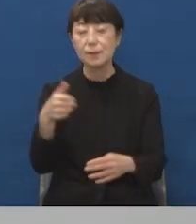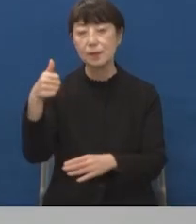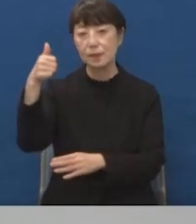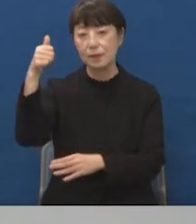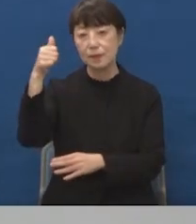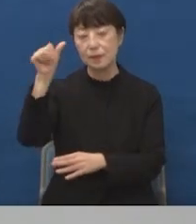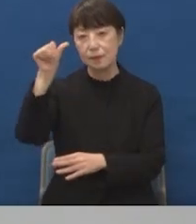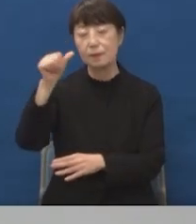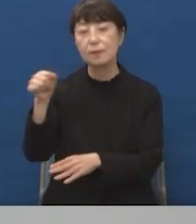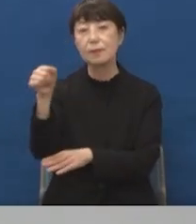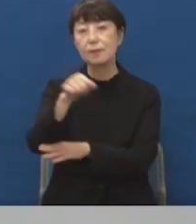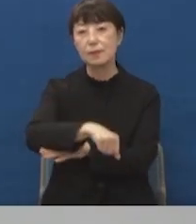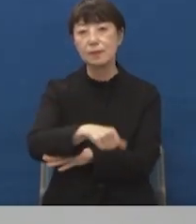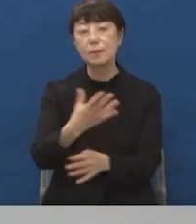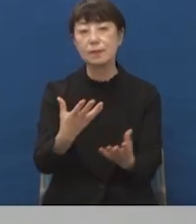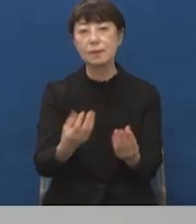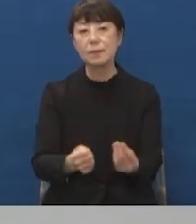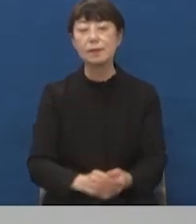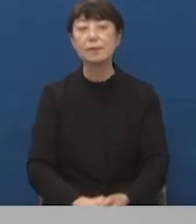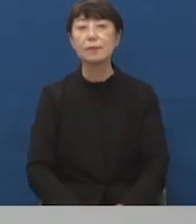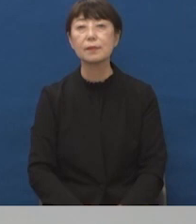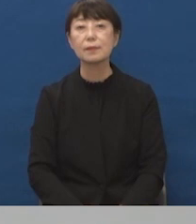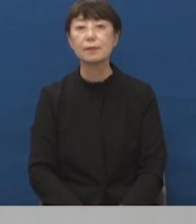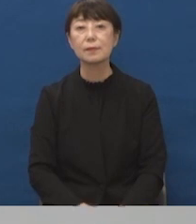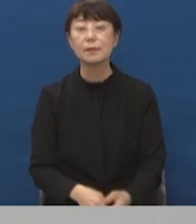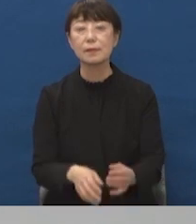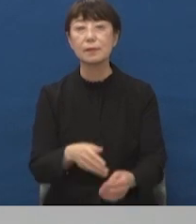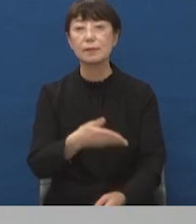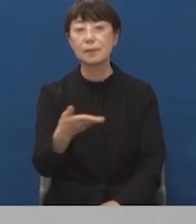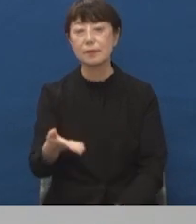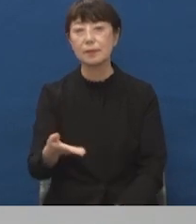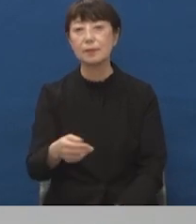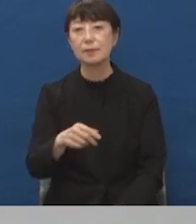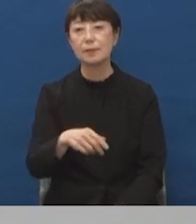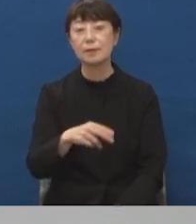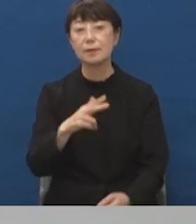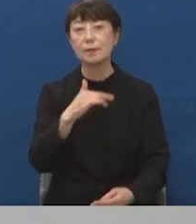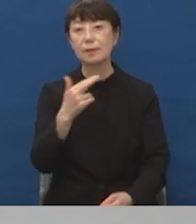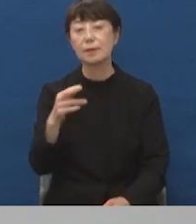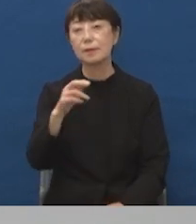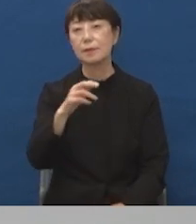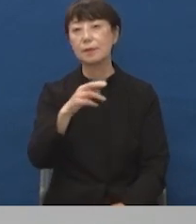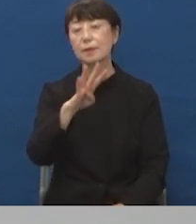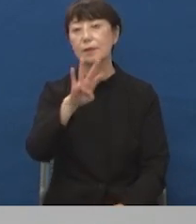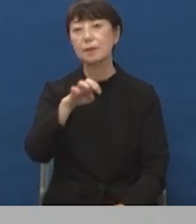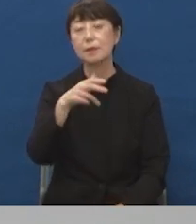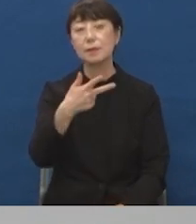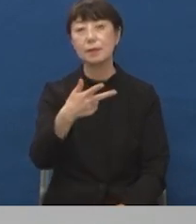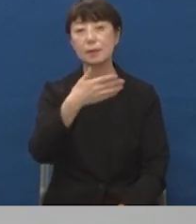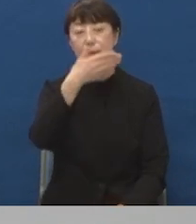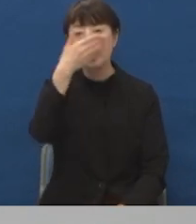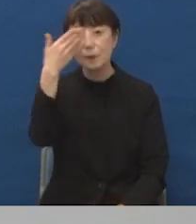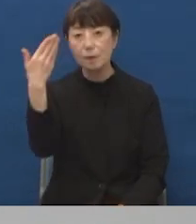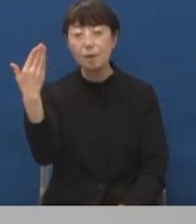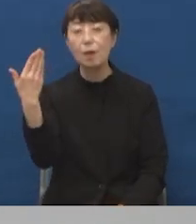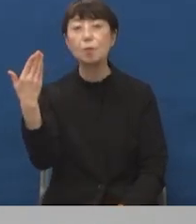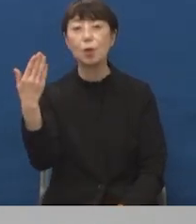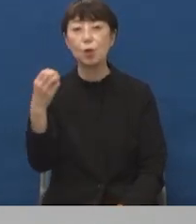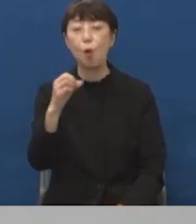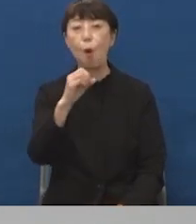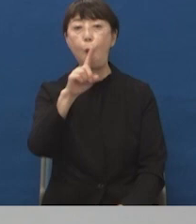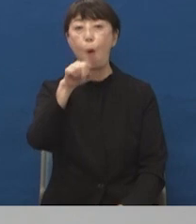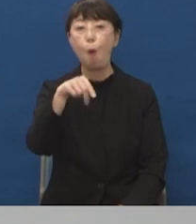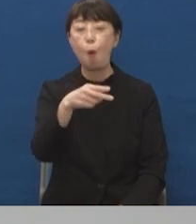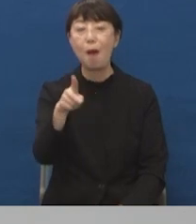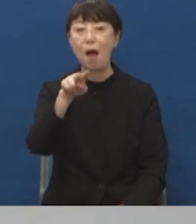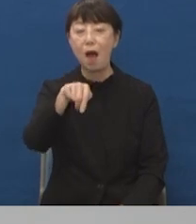案の通り可決されました。日程第28、市会議第47号、若者のオーバードーズ、市販薬